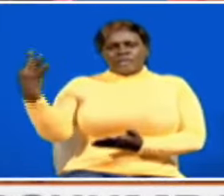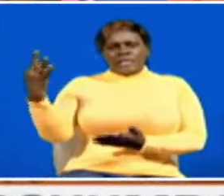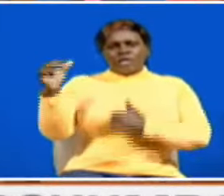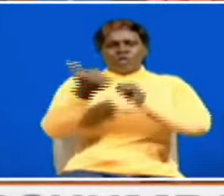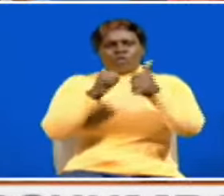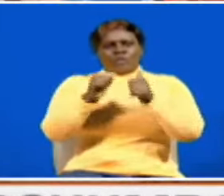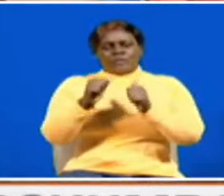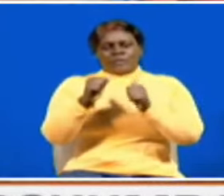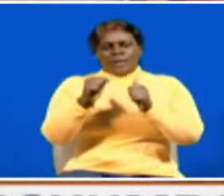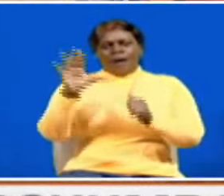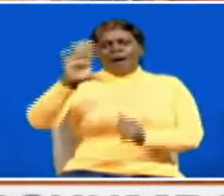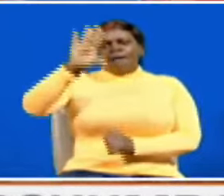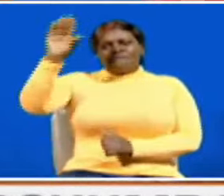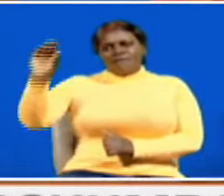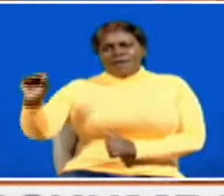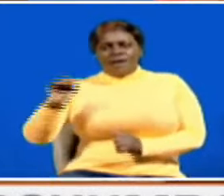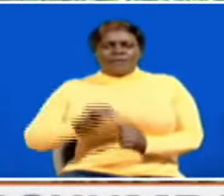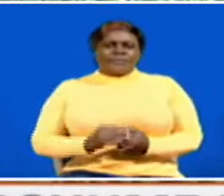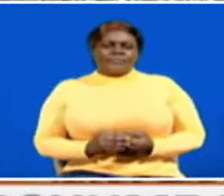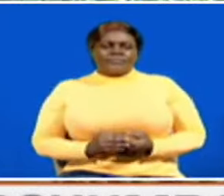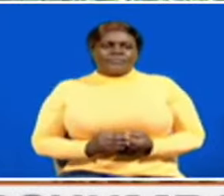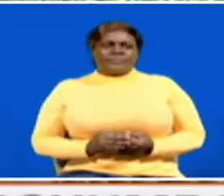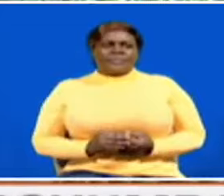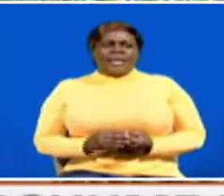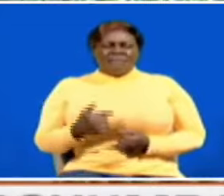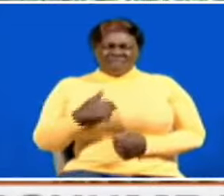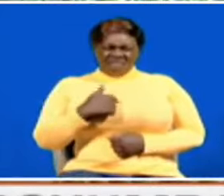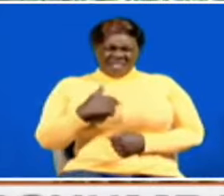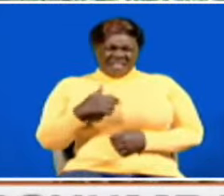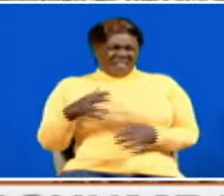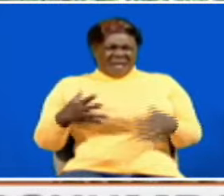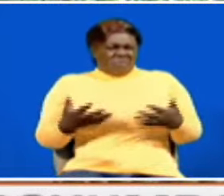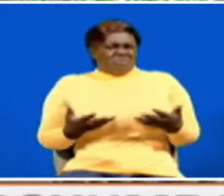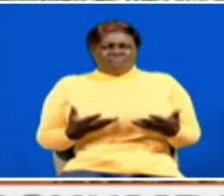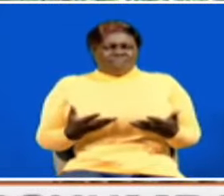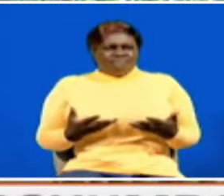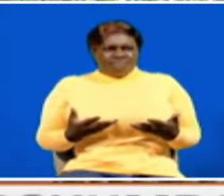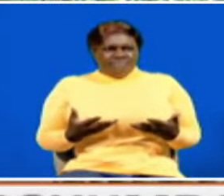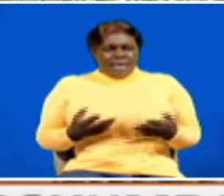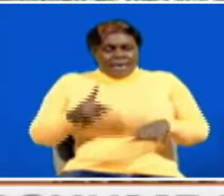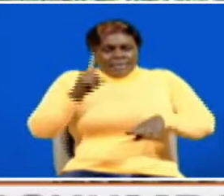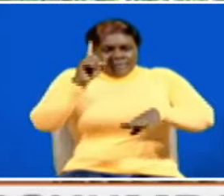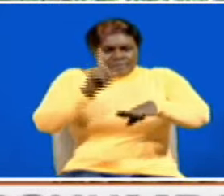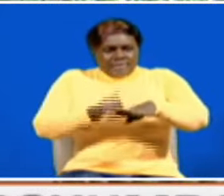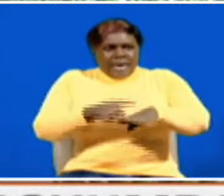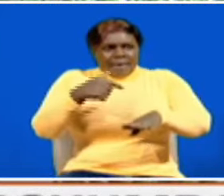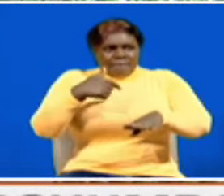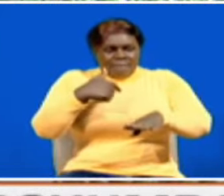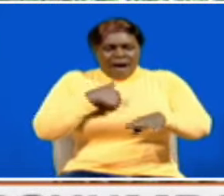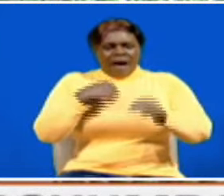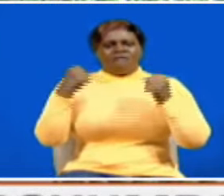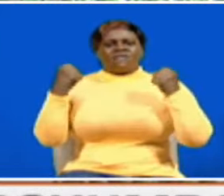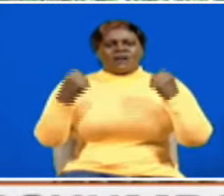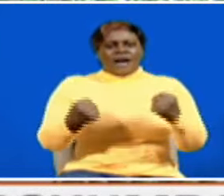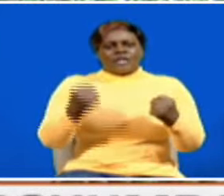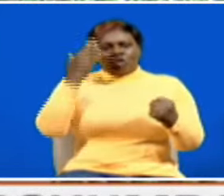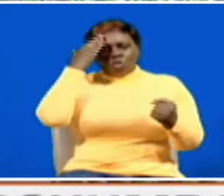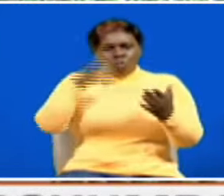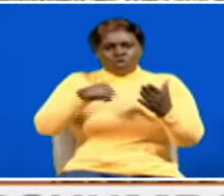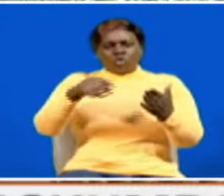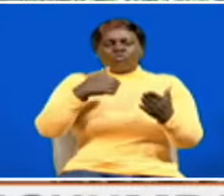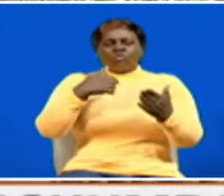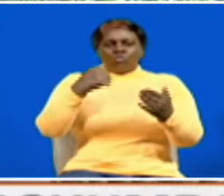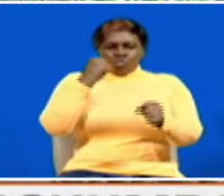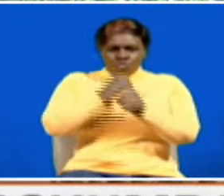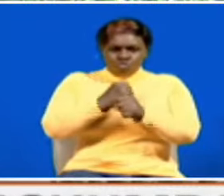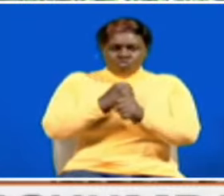klabu bingwa barani Afrika. And I felt like the moment you have courage and you know what you do and you have passion